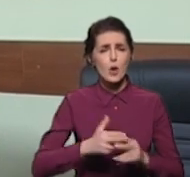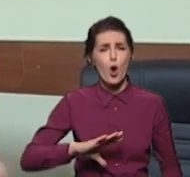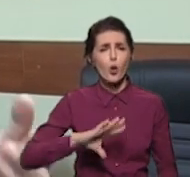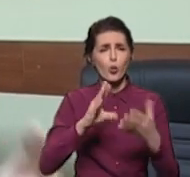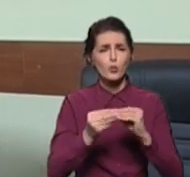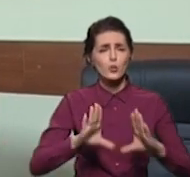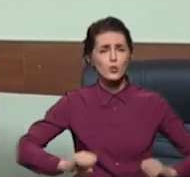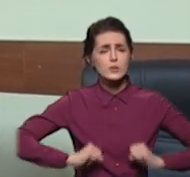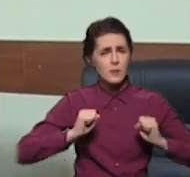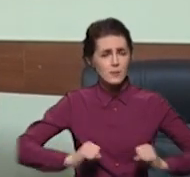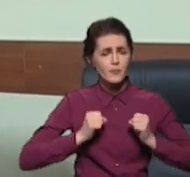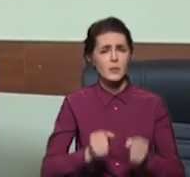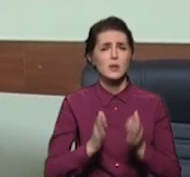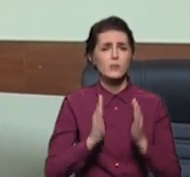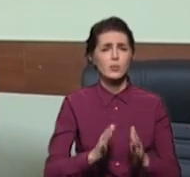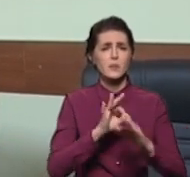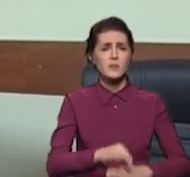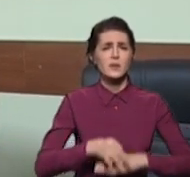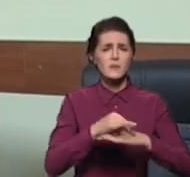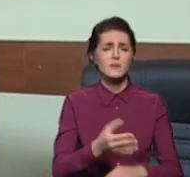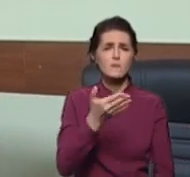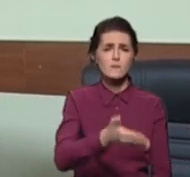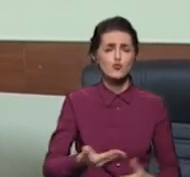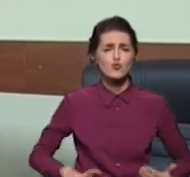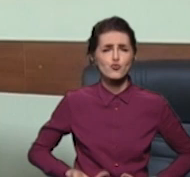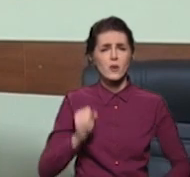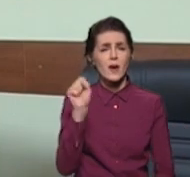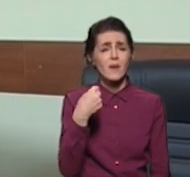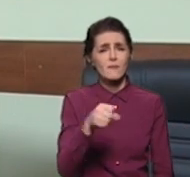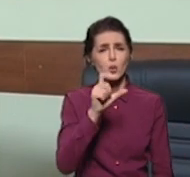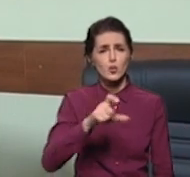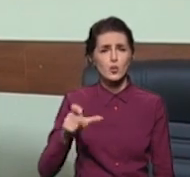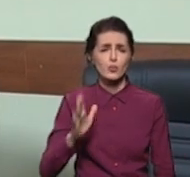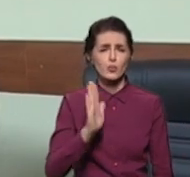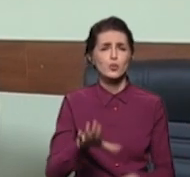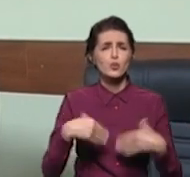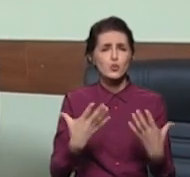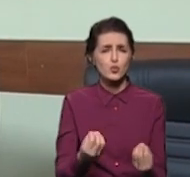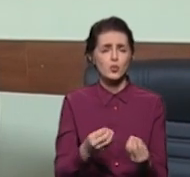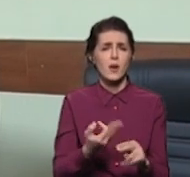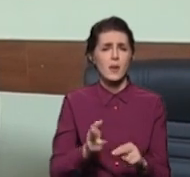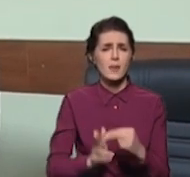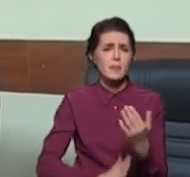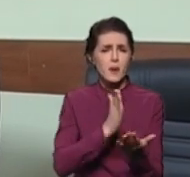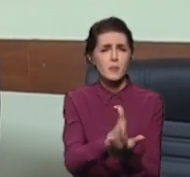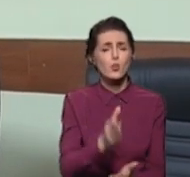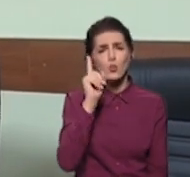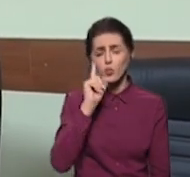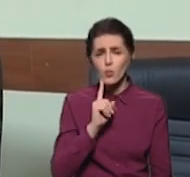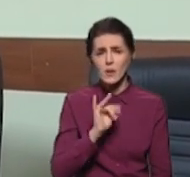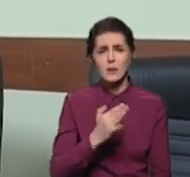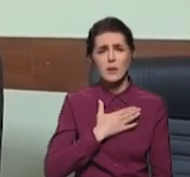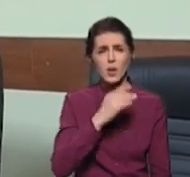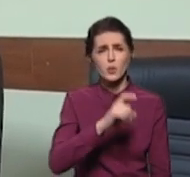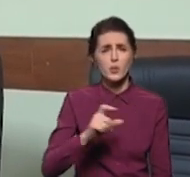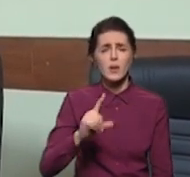усилия приведут к тому, что жизнь авдеевцев станет еще в одном направлении комфортнее, и наши